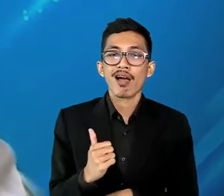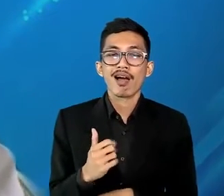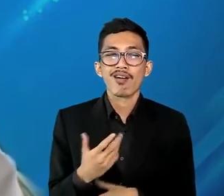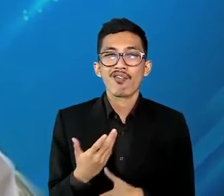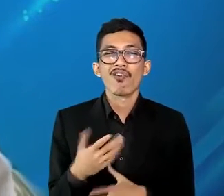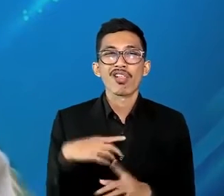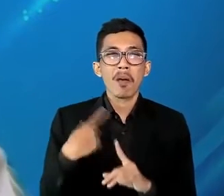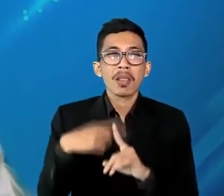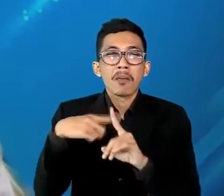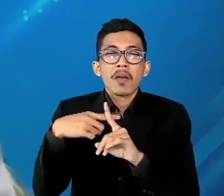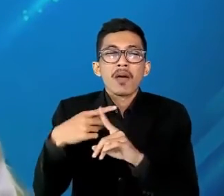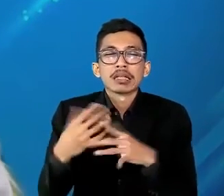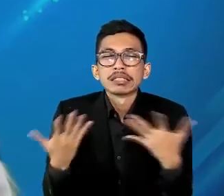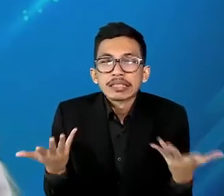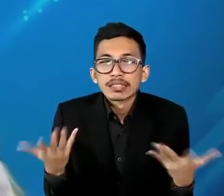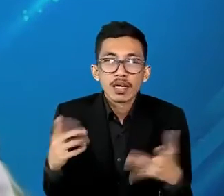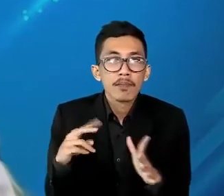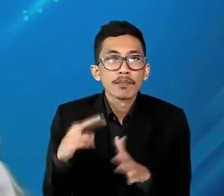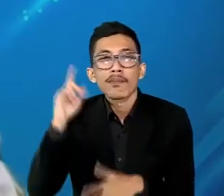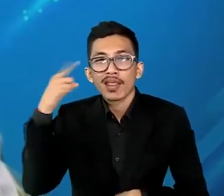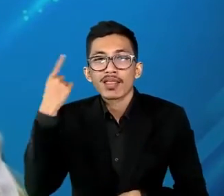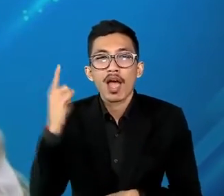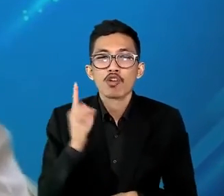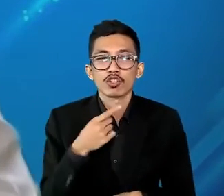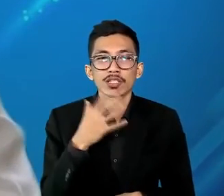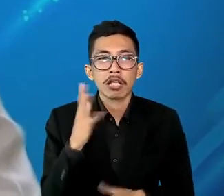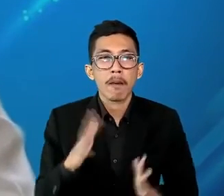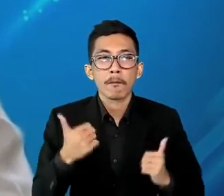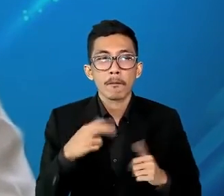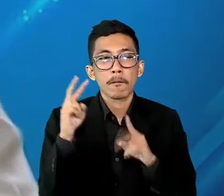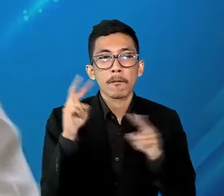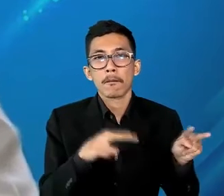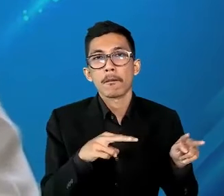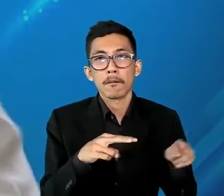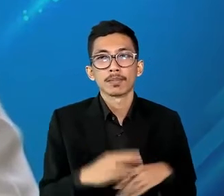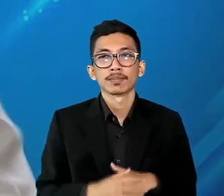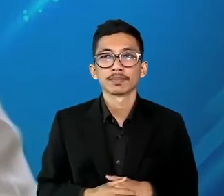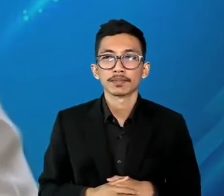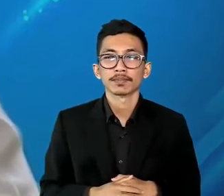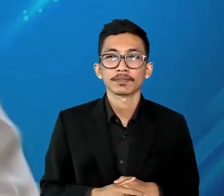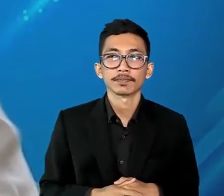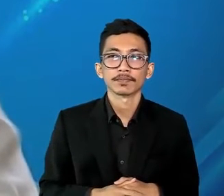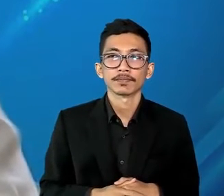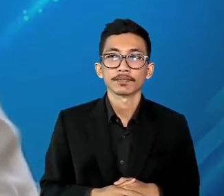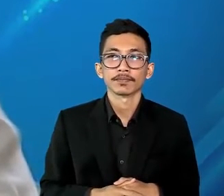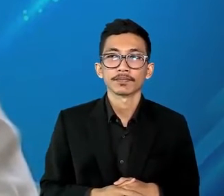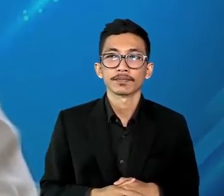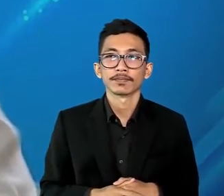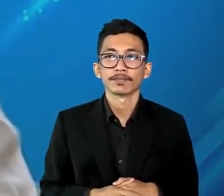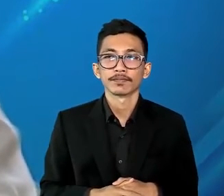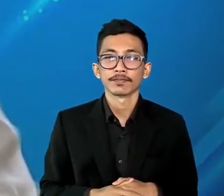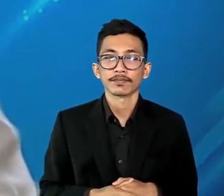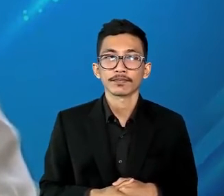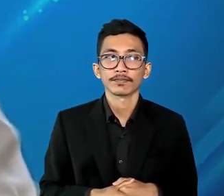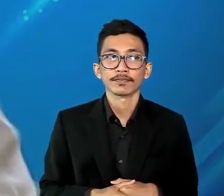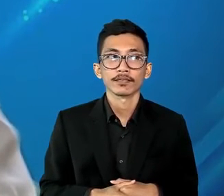sekali, pemerintah harus siap dengan kondisi-kondisi yang seperti itu. Maka di sini perlu